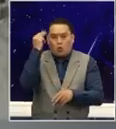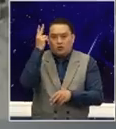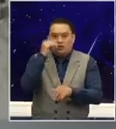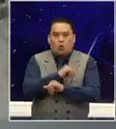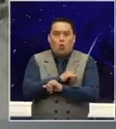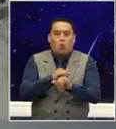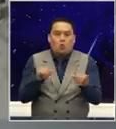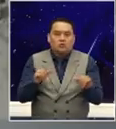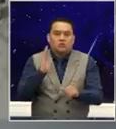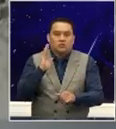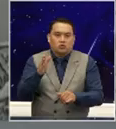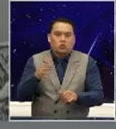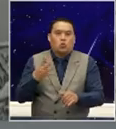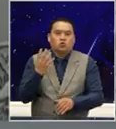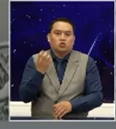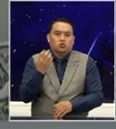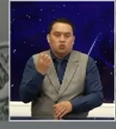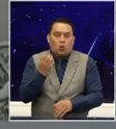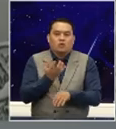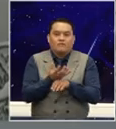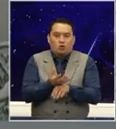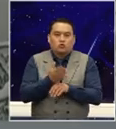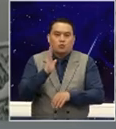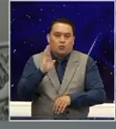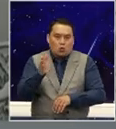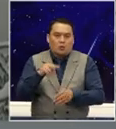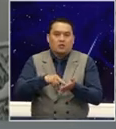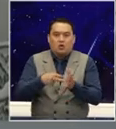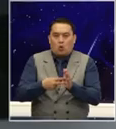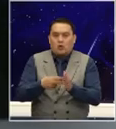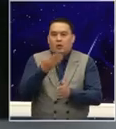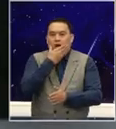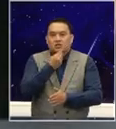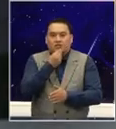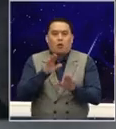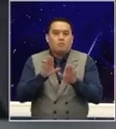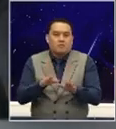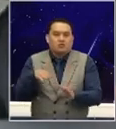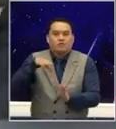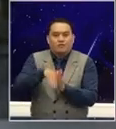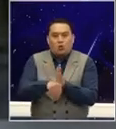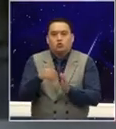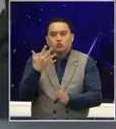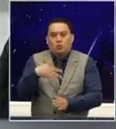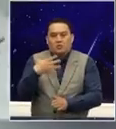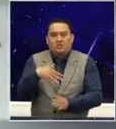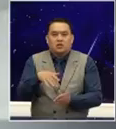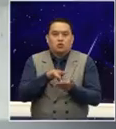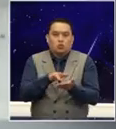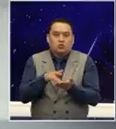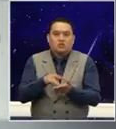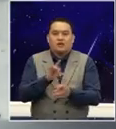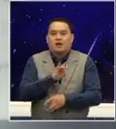в Ридерском районе увеличат до 400 особей. Местную достопримечательность планируют внести в топ-50 туристических